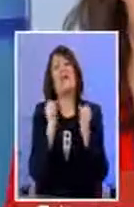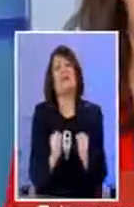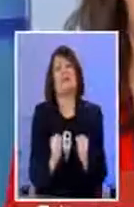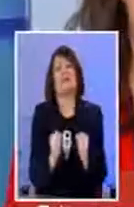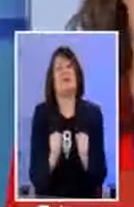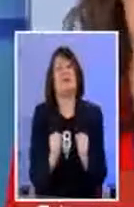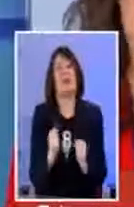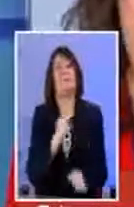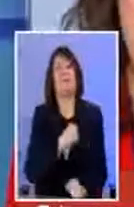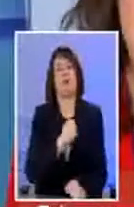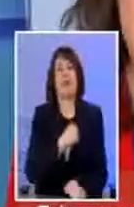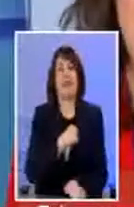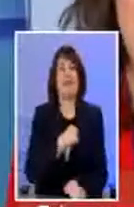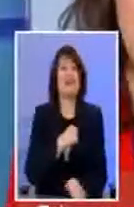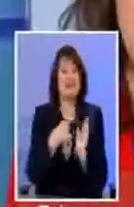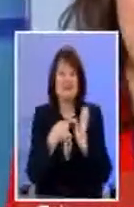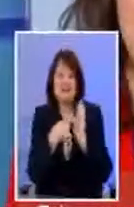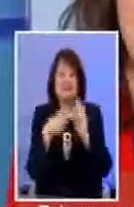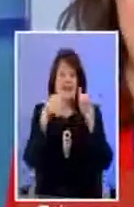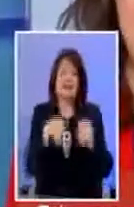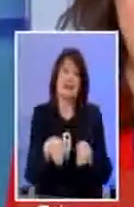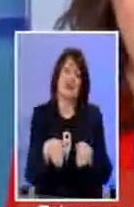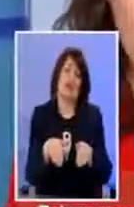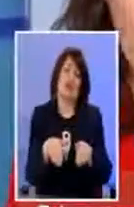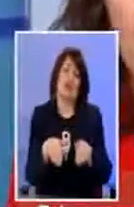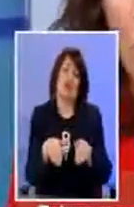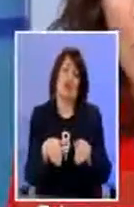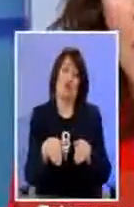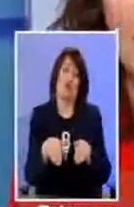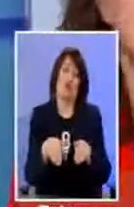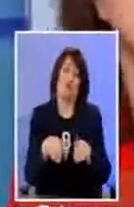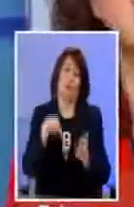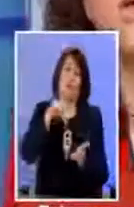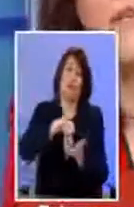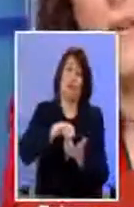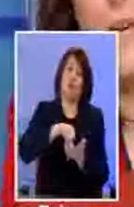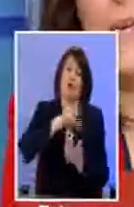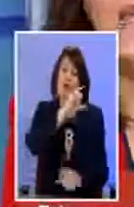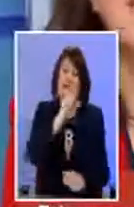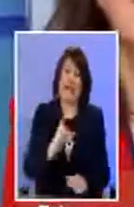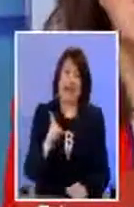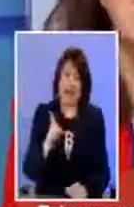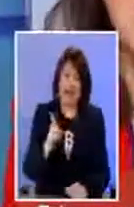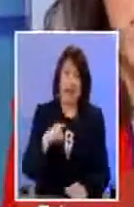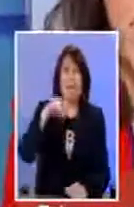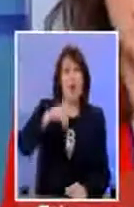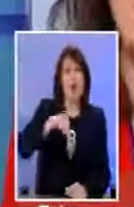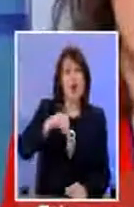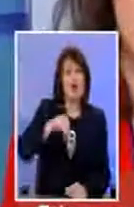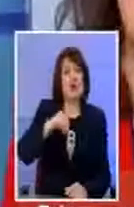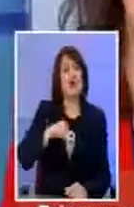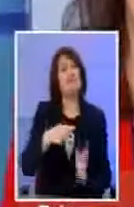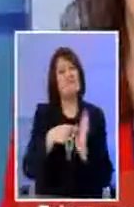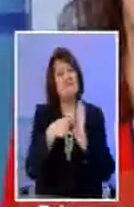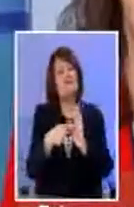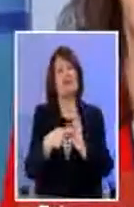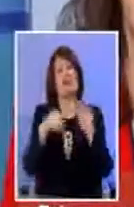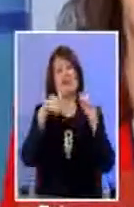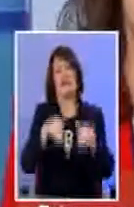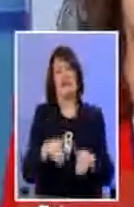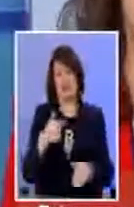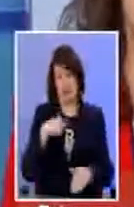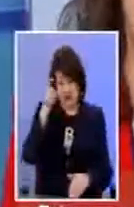για εσάς δείχνουν το σεβασμό της πόλης τουλάχιστον στην οποία ζείτε, γιατί δεν είναι όλη η Ιταλία ίδια, της Μπολόνιας προς το